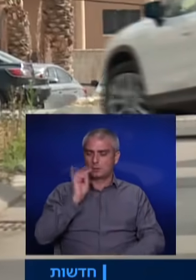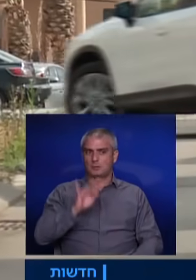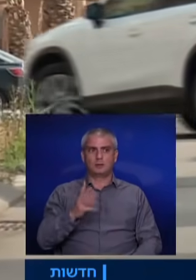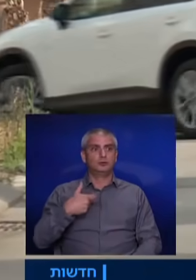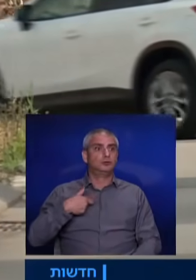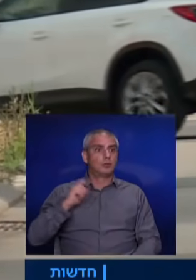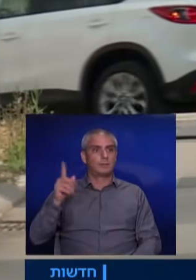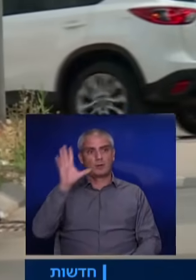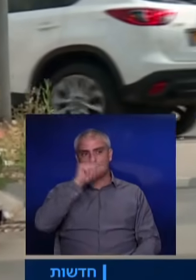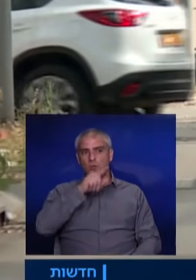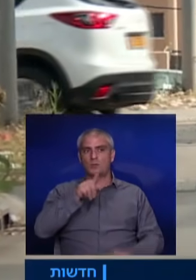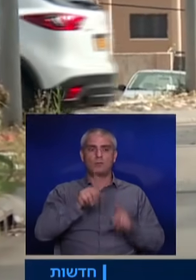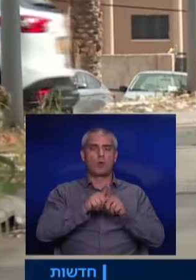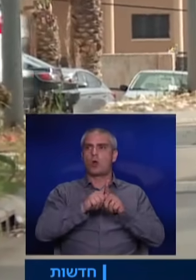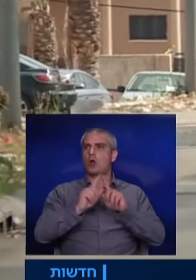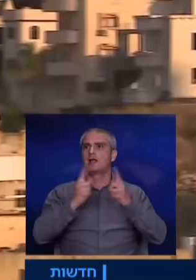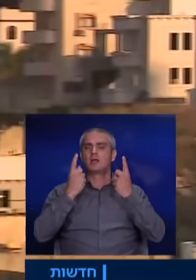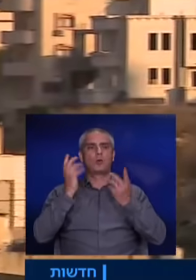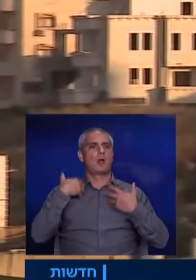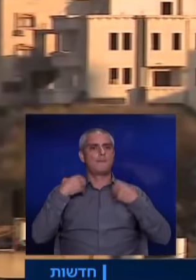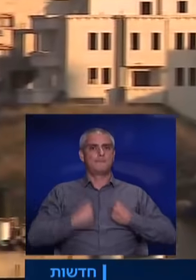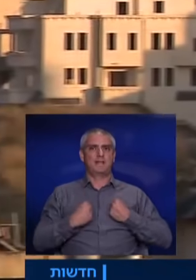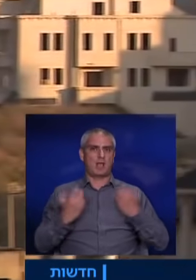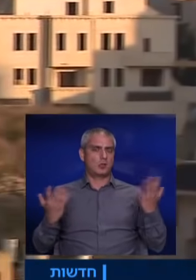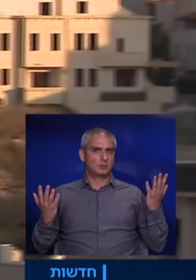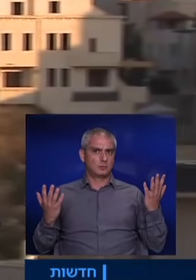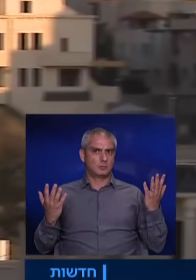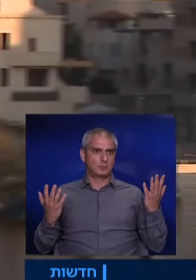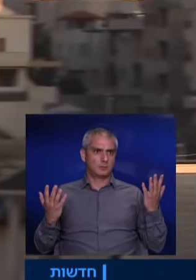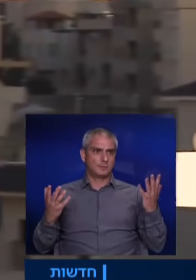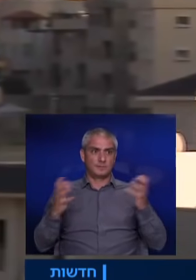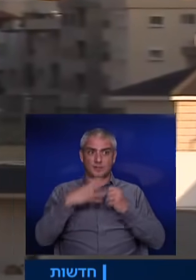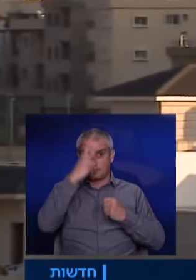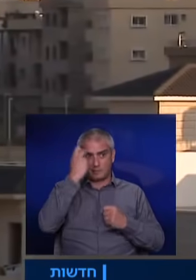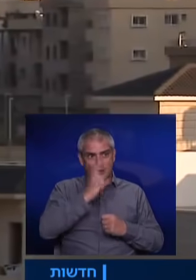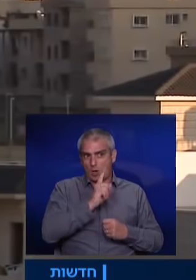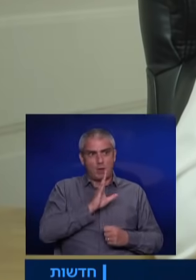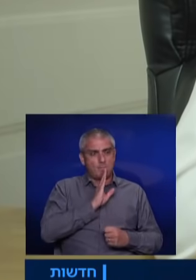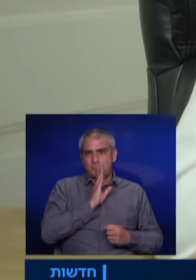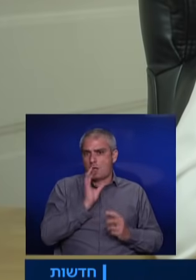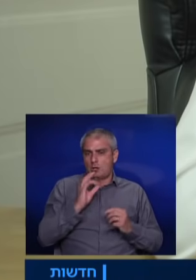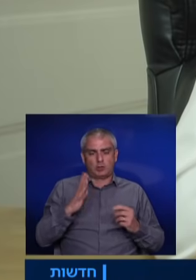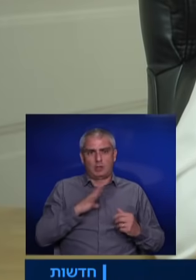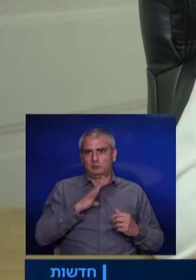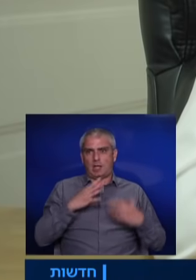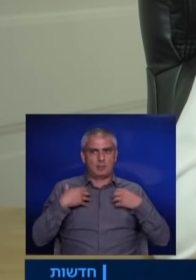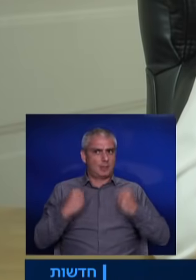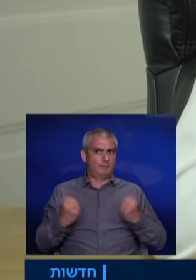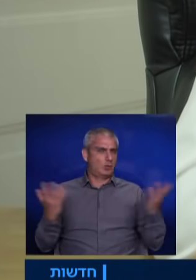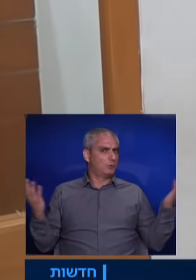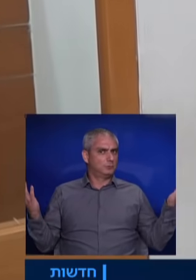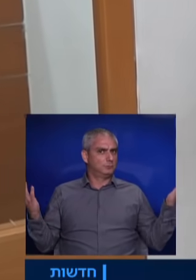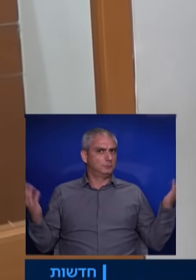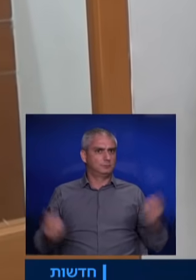שבק נתפס כמטבל באירועים ביטחוניים, והחברה הערבית איננה בקטגוריה הזאת של איום